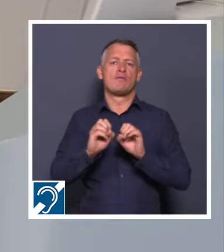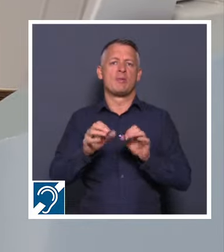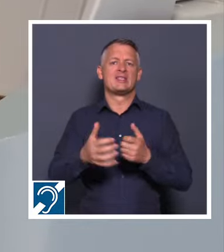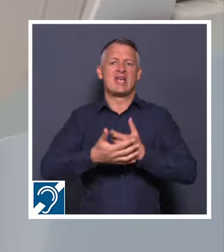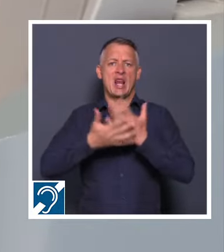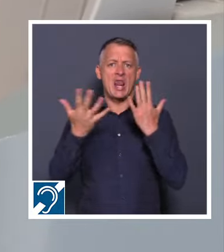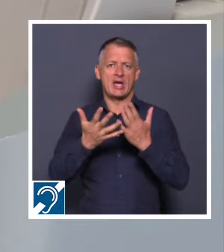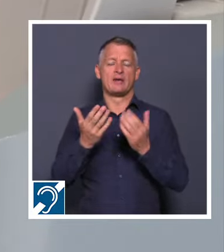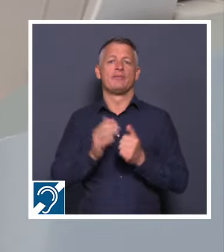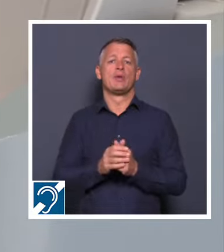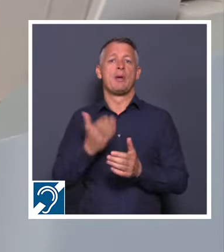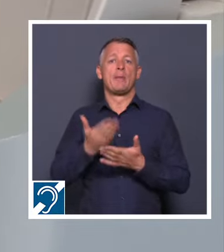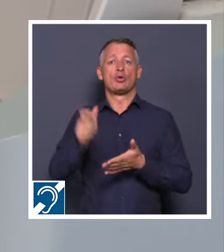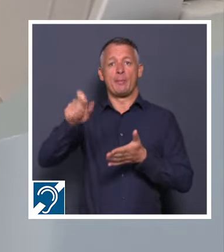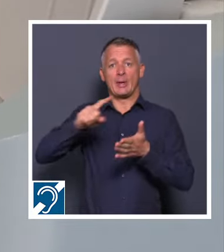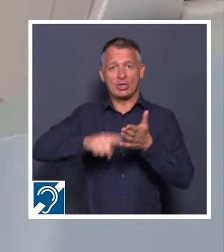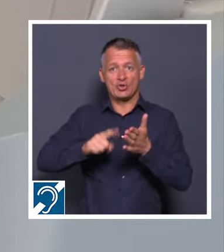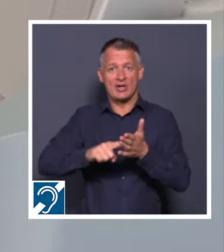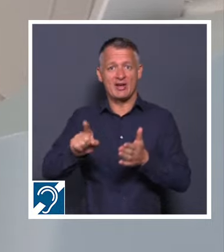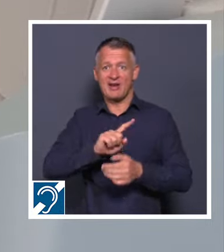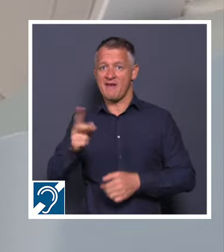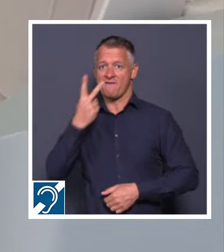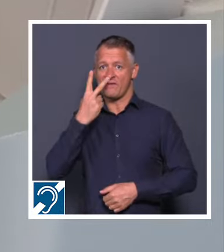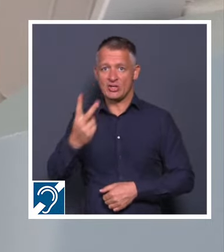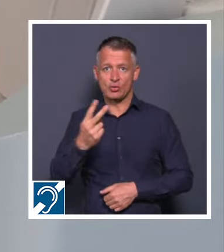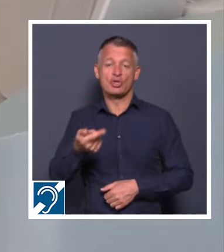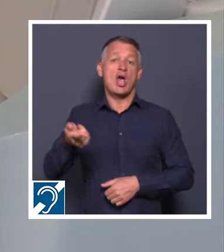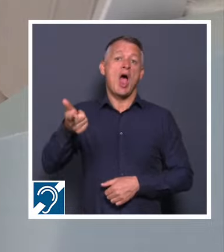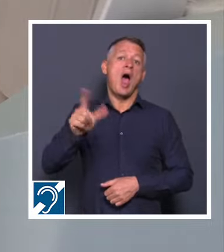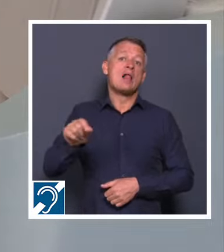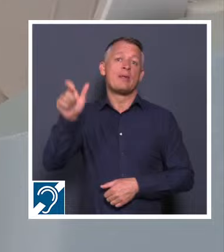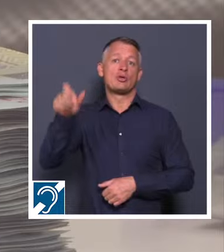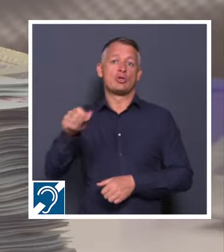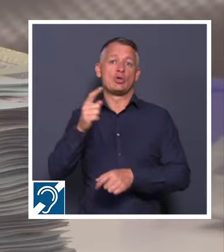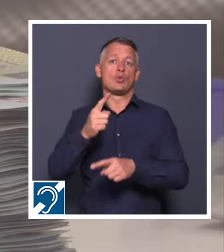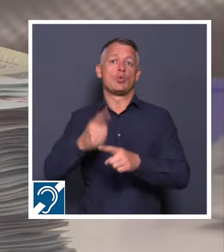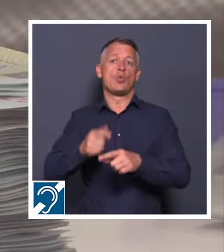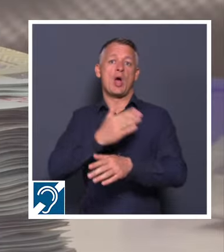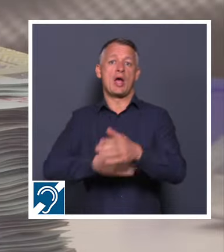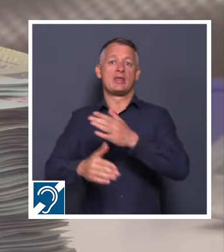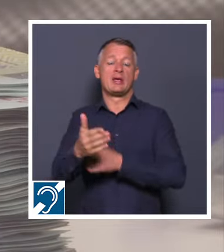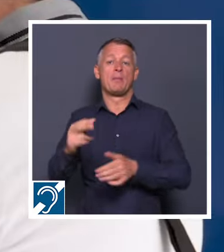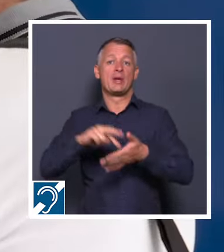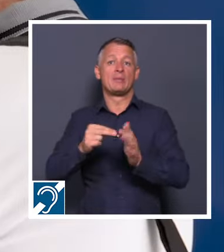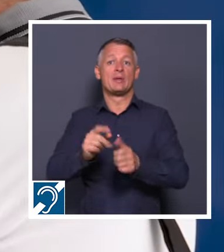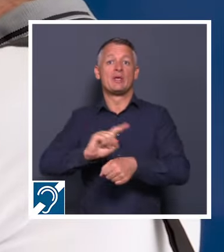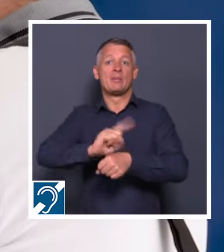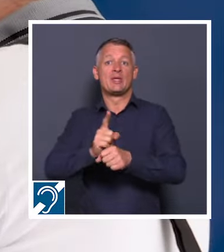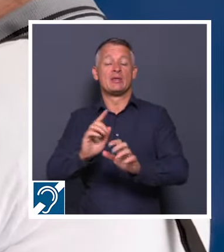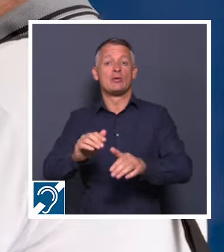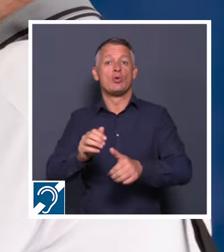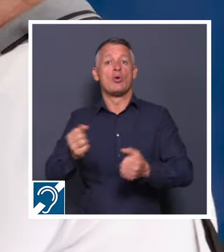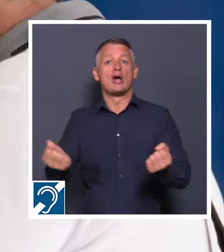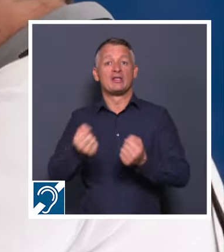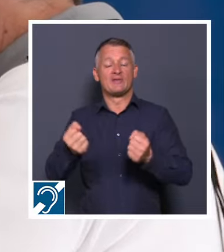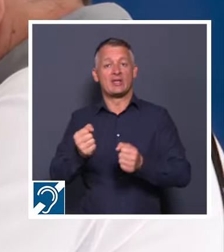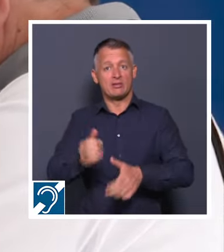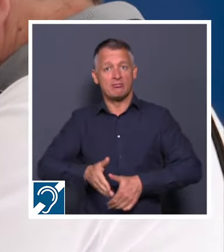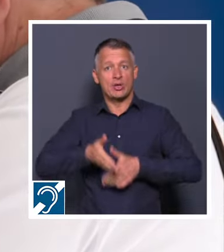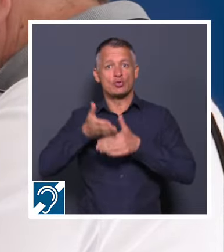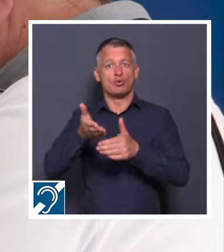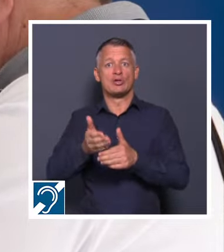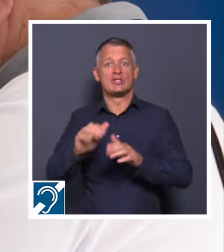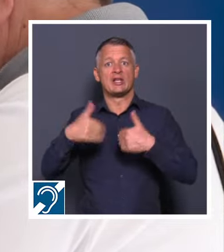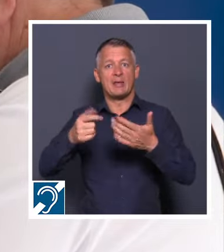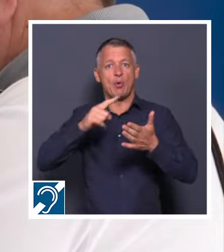cazul pensionarilor nevăzători și cu dizabilități, pregătim rapid un mecanism de compensare ca să le asigurăm o